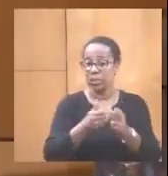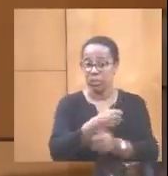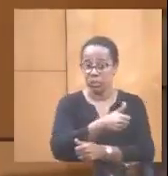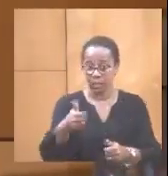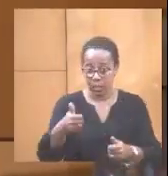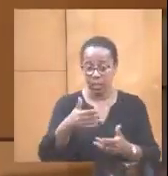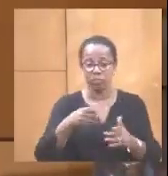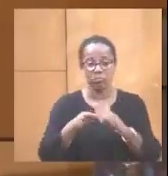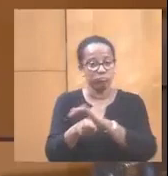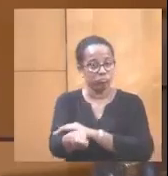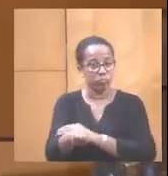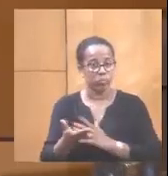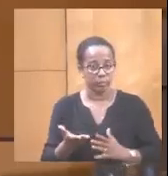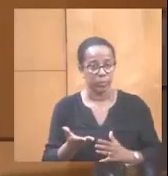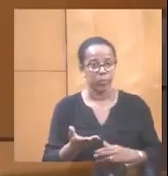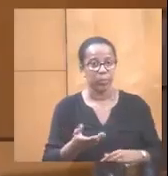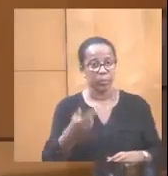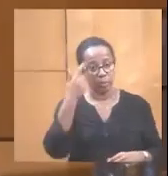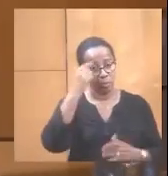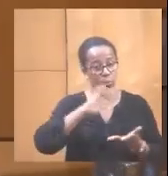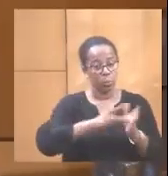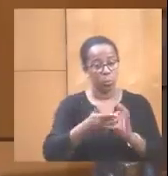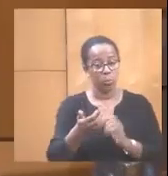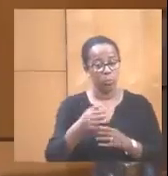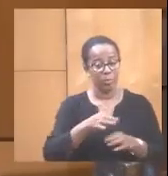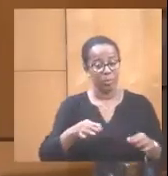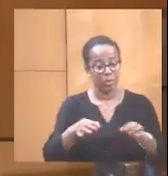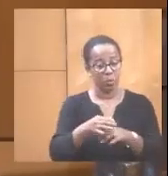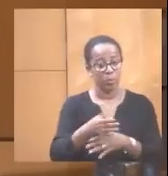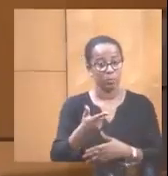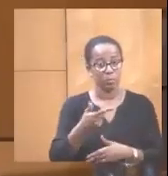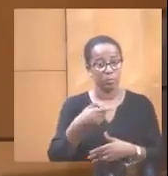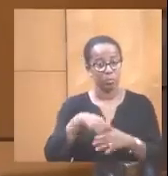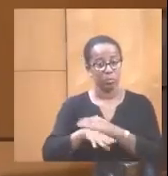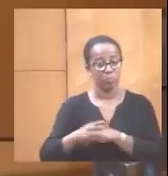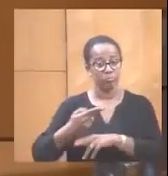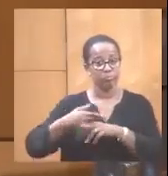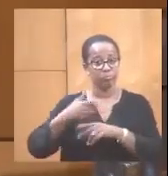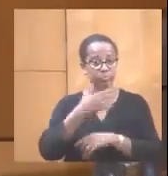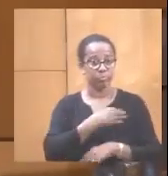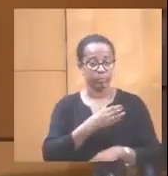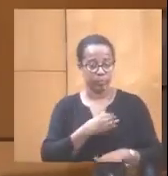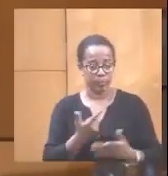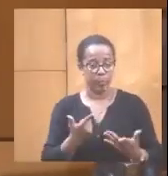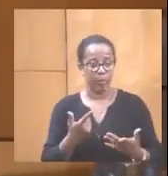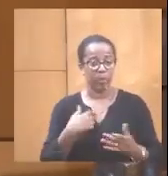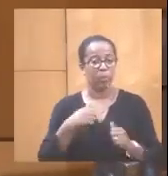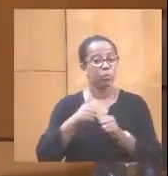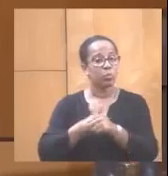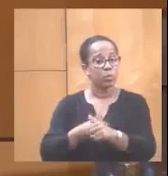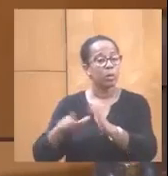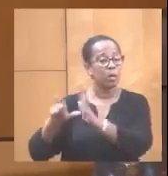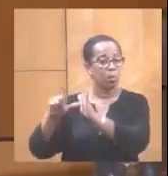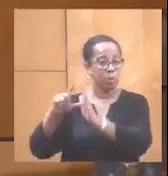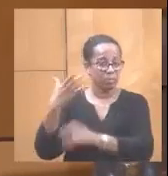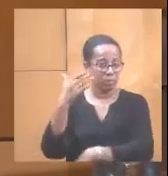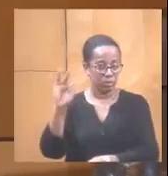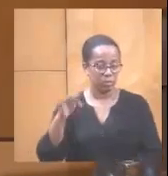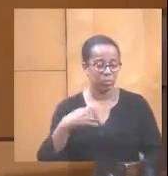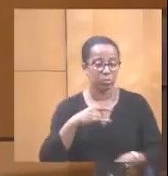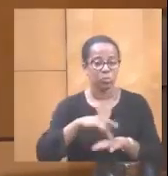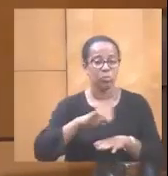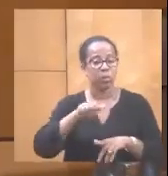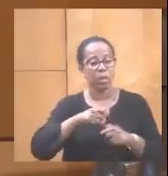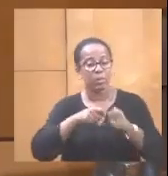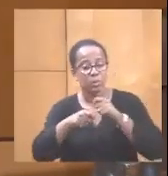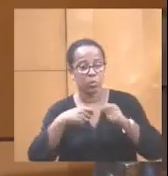versé pour tout le territoire sous domination française ou sous législation française. Il y a d'ailleurs donc des